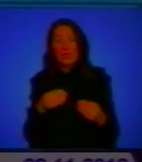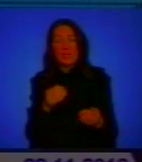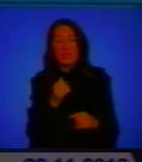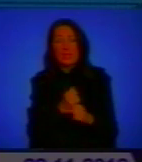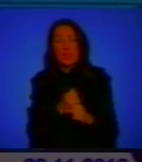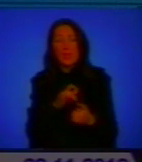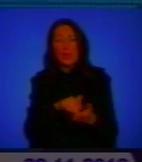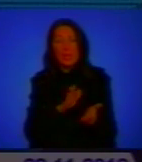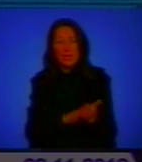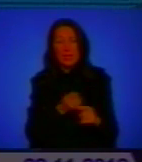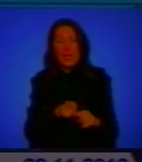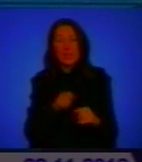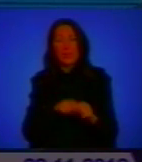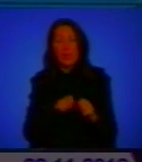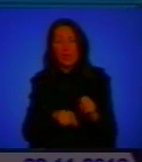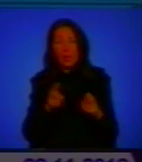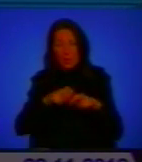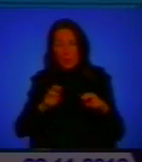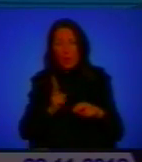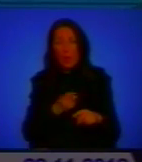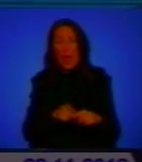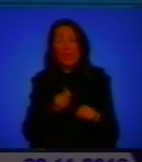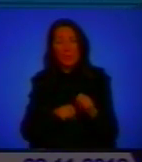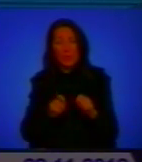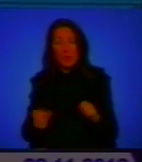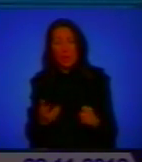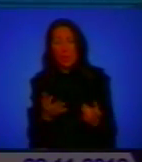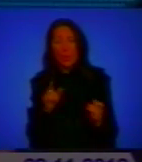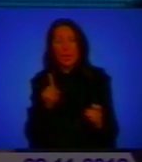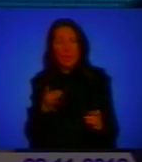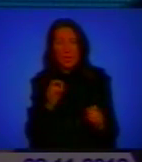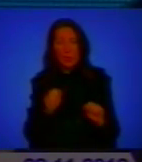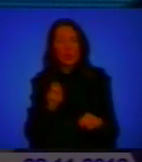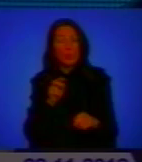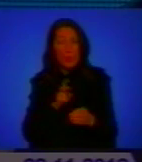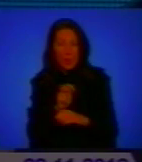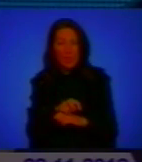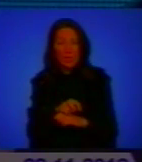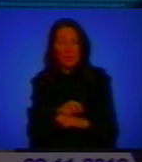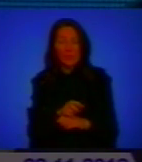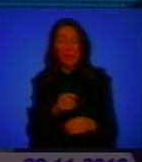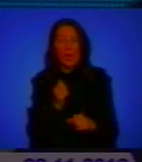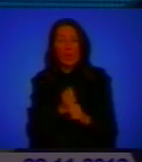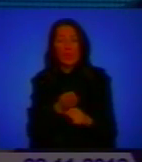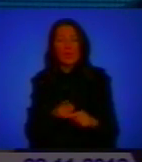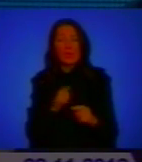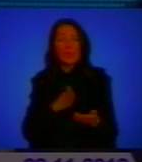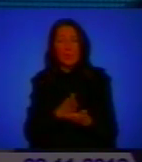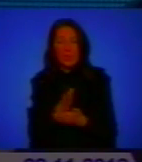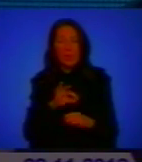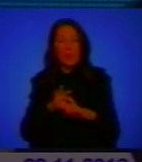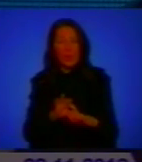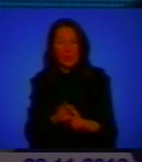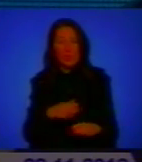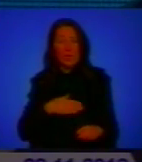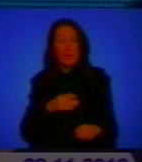проверяющих. Давайте разберемся, кто эти проверяющие, сколько они раз могут приходить. Определенная работа в этом направлении проводится. Она, на мой